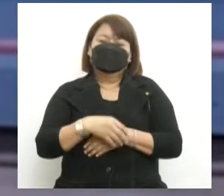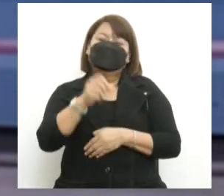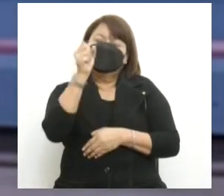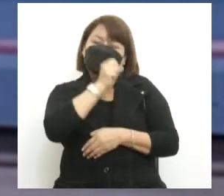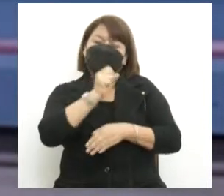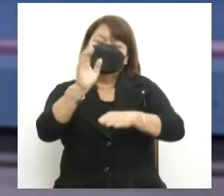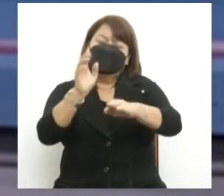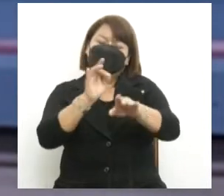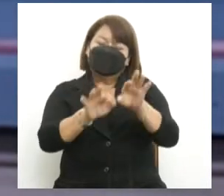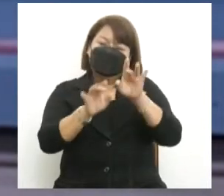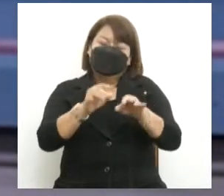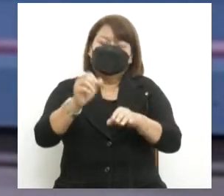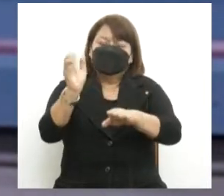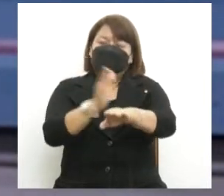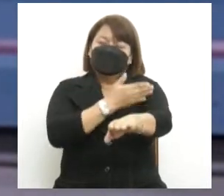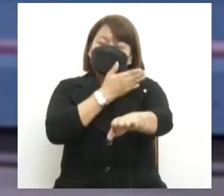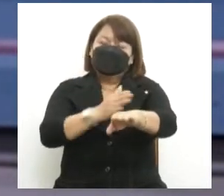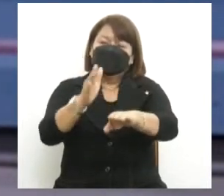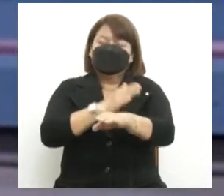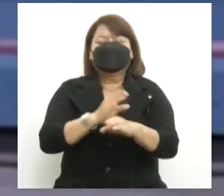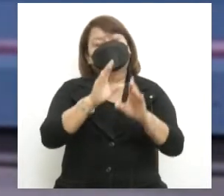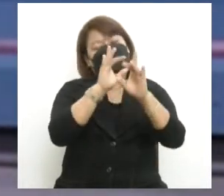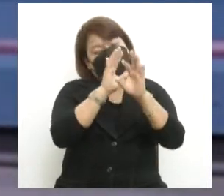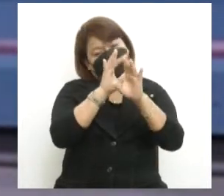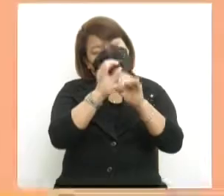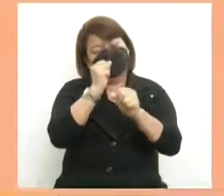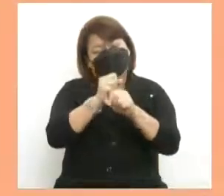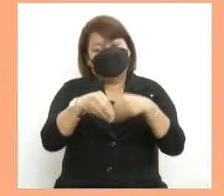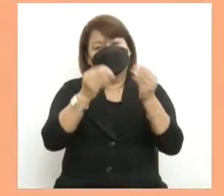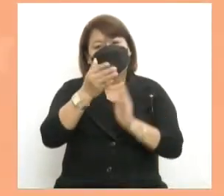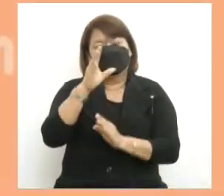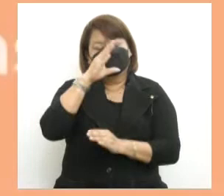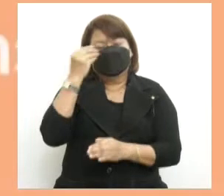ความสามารถเป่าปี่ทำให้คนอื่นนอนหลับได้